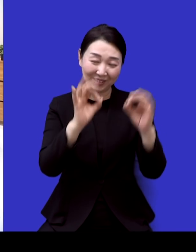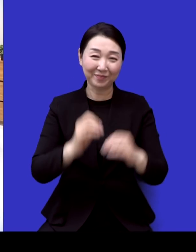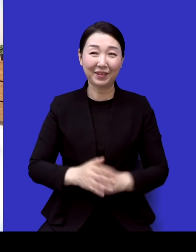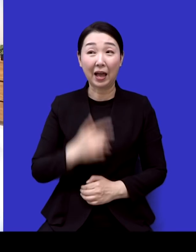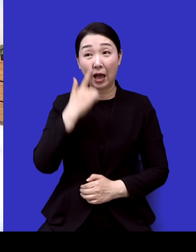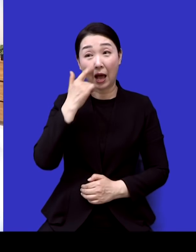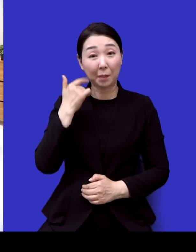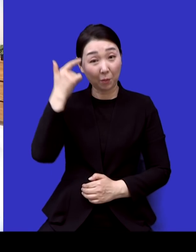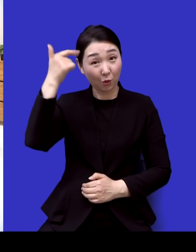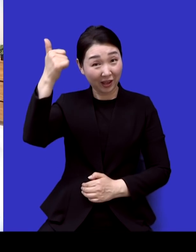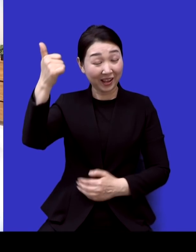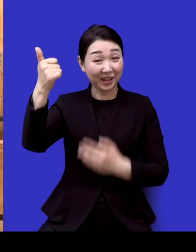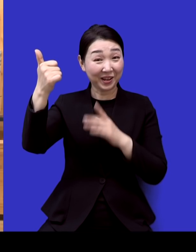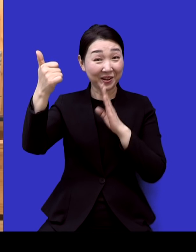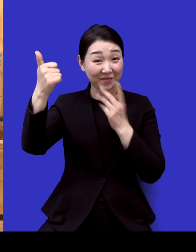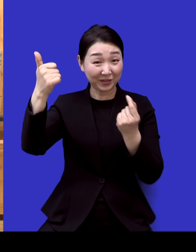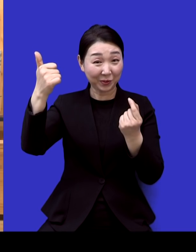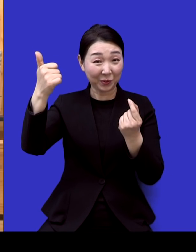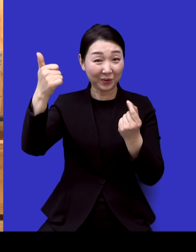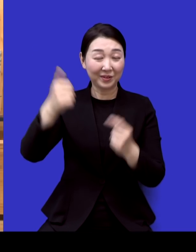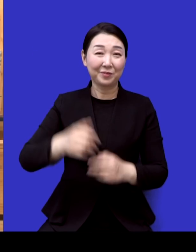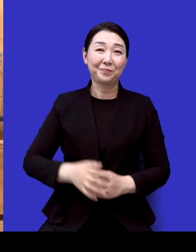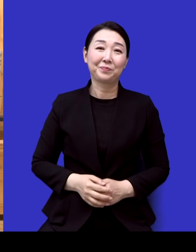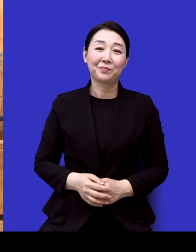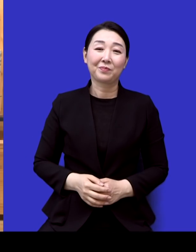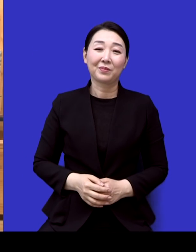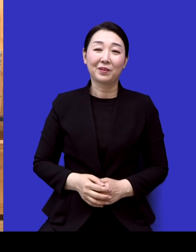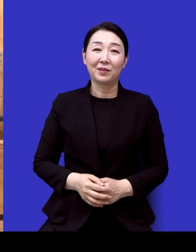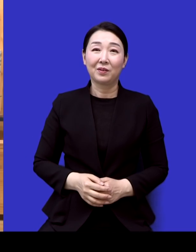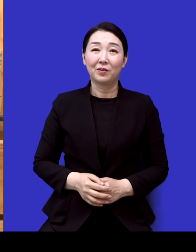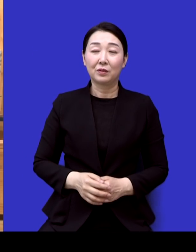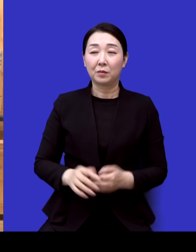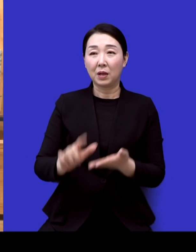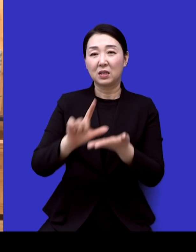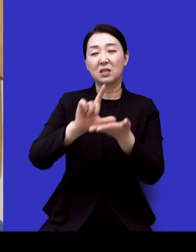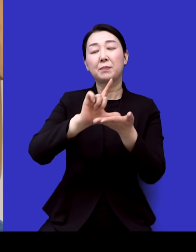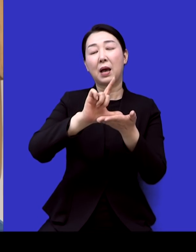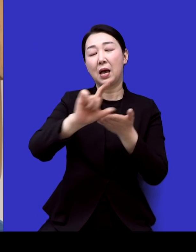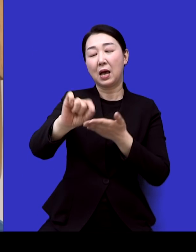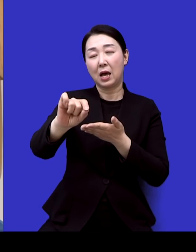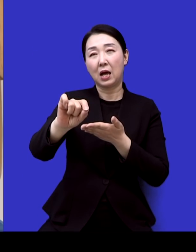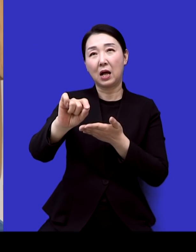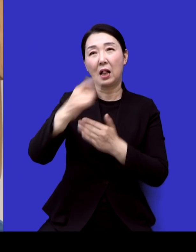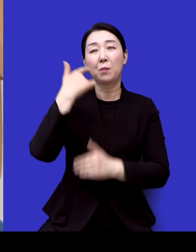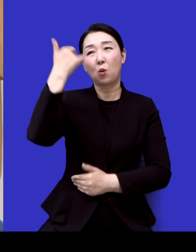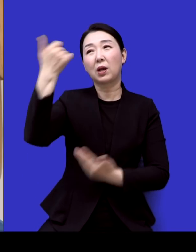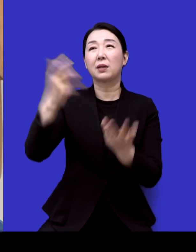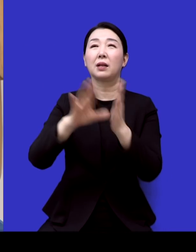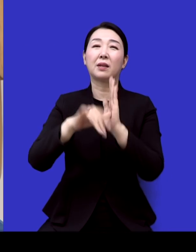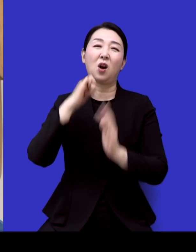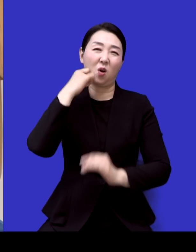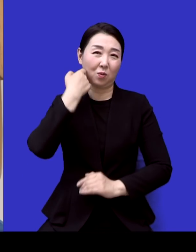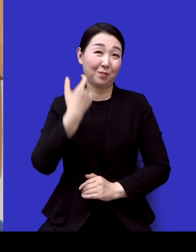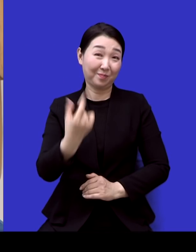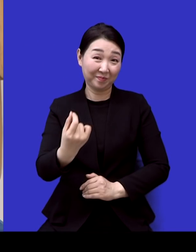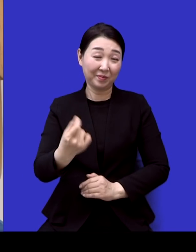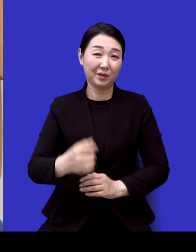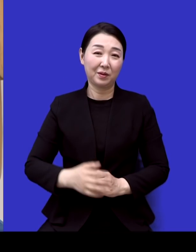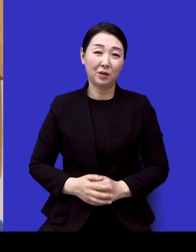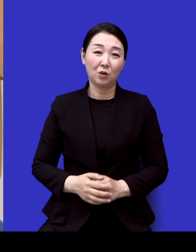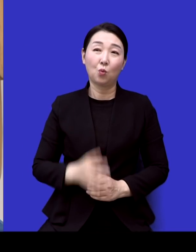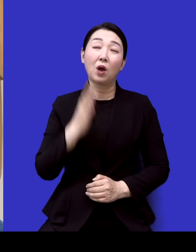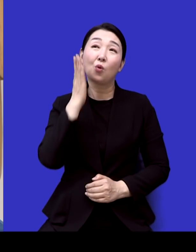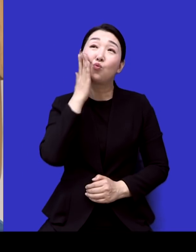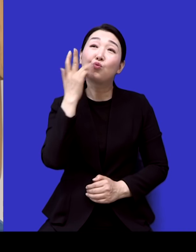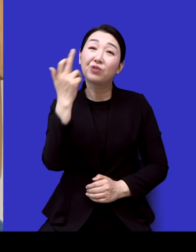목회를 하셨는데 네. 굉장히 지방에서 어렵게 목회를 하셨나 봐요. 네. 좀 어려웠던 것 같아요. 예.